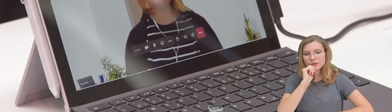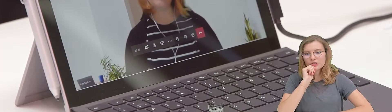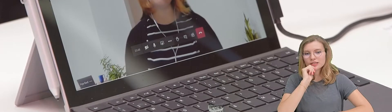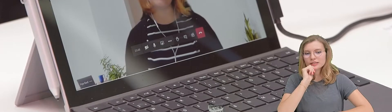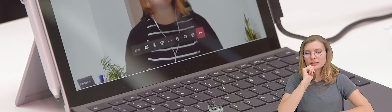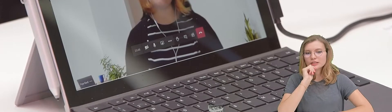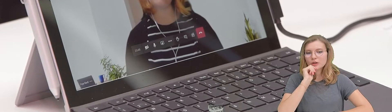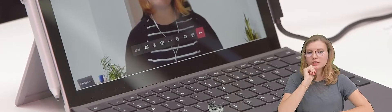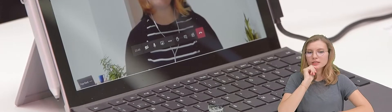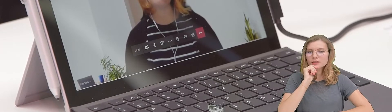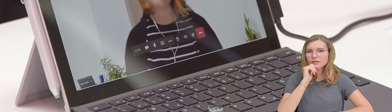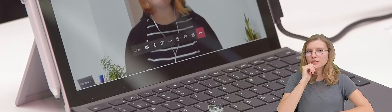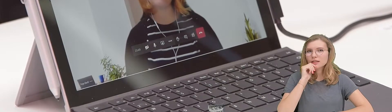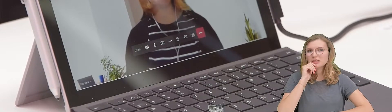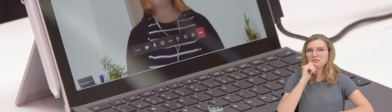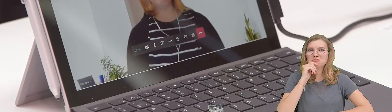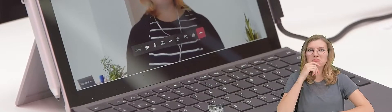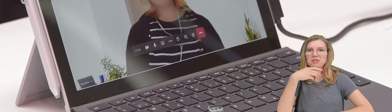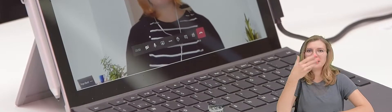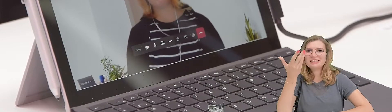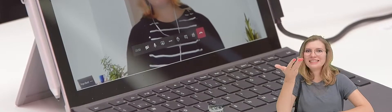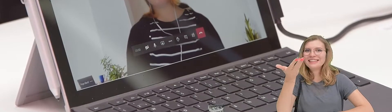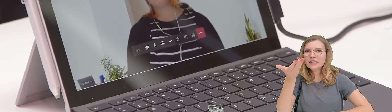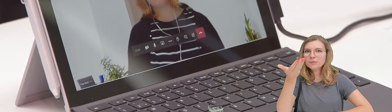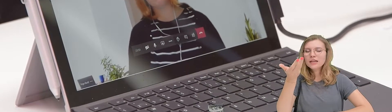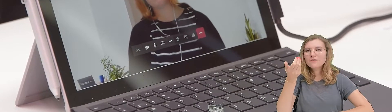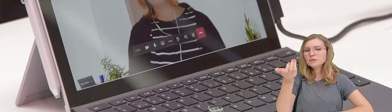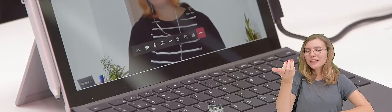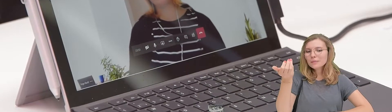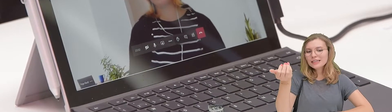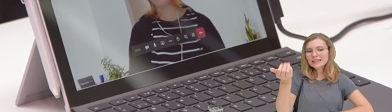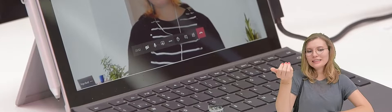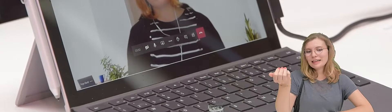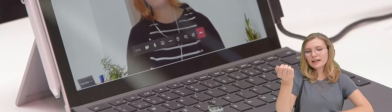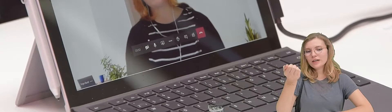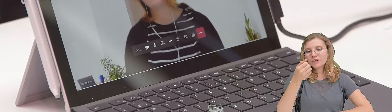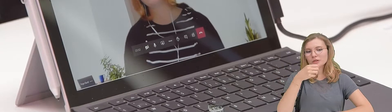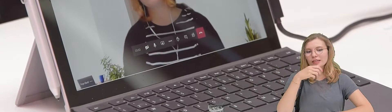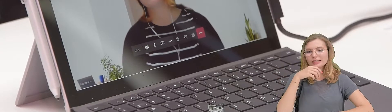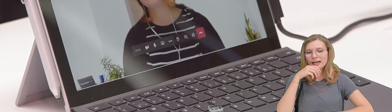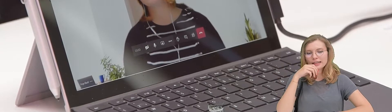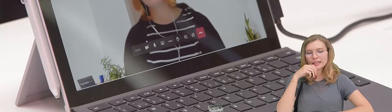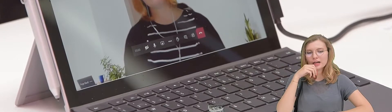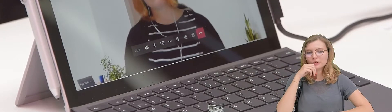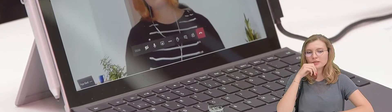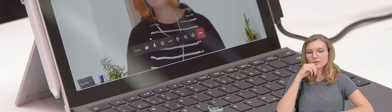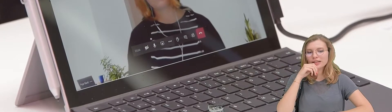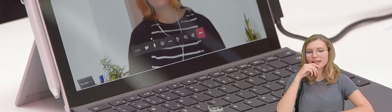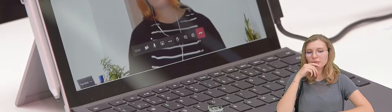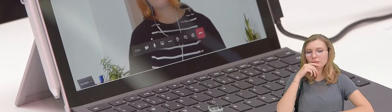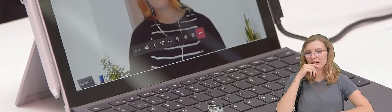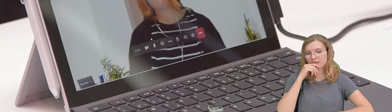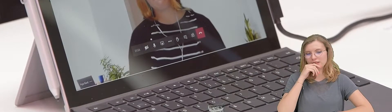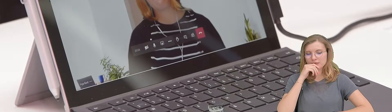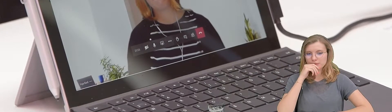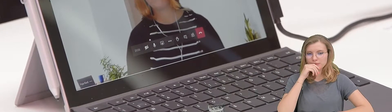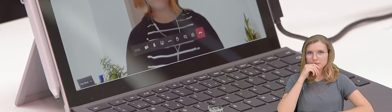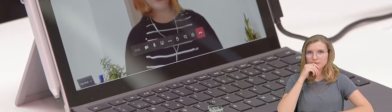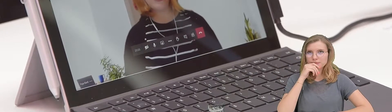dass Emojis ganz, ganz toll sind und dass es sie gibt? Was bringt mir das als Lehrkraft? Also was kann ich daraus oder damit